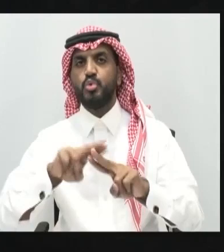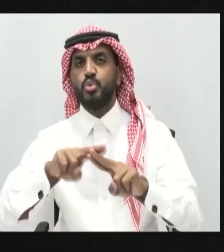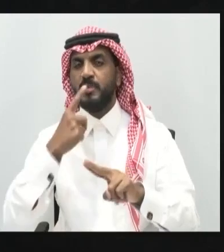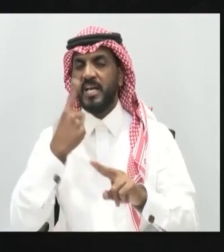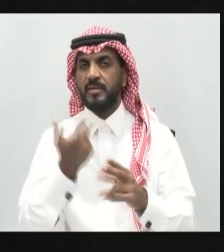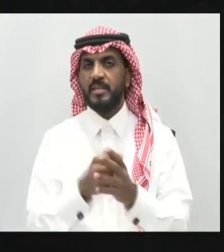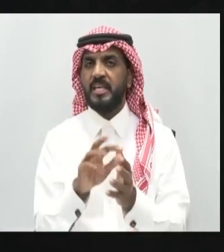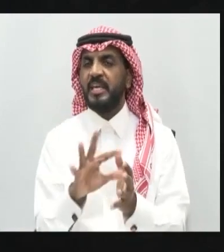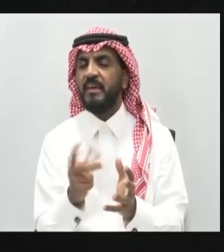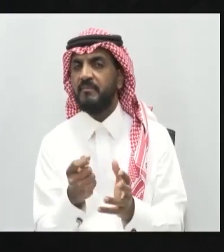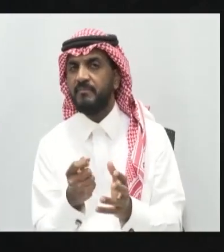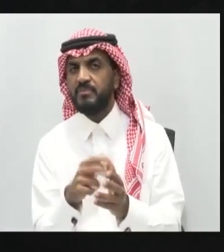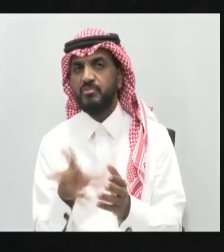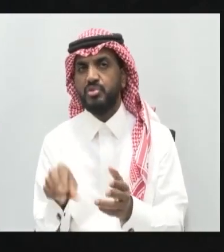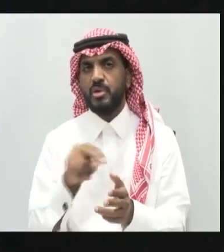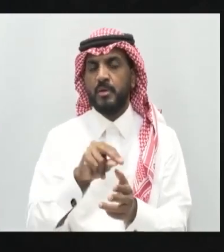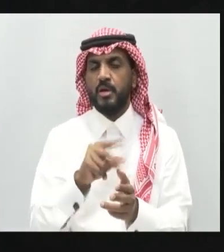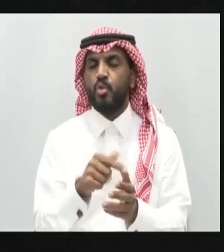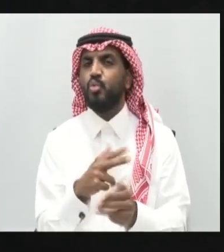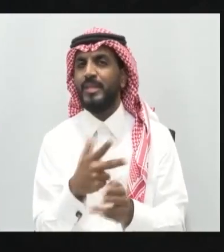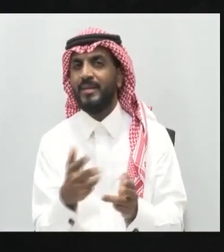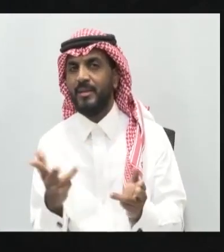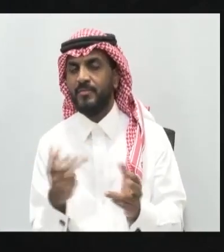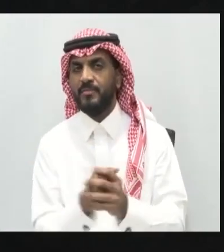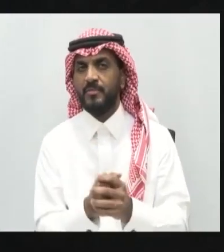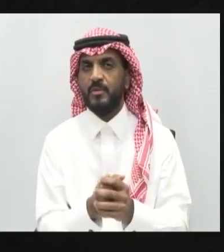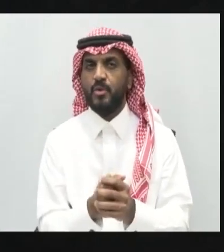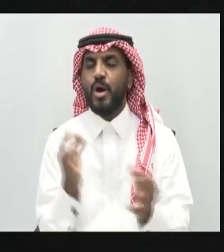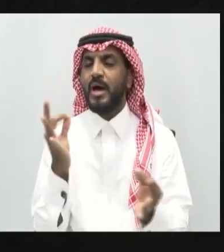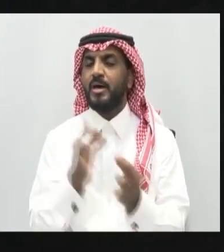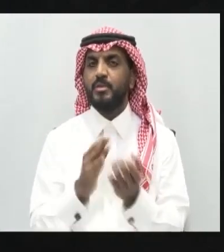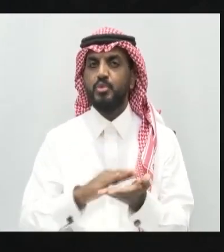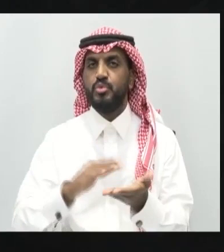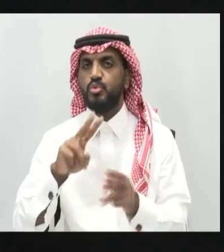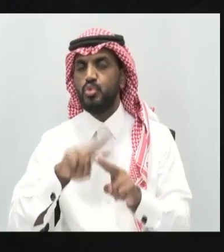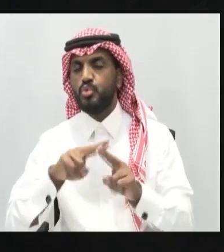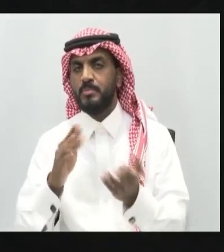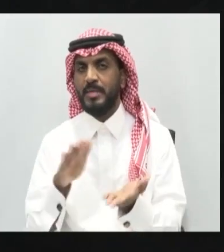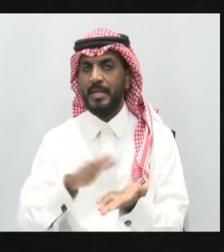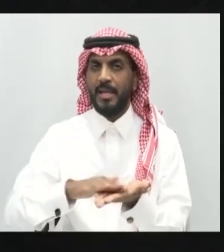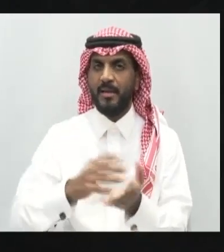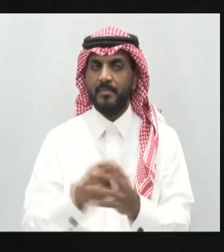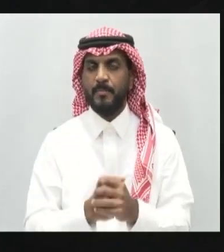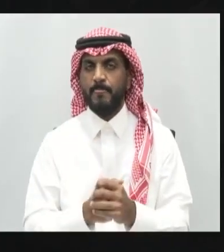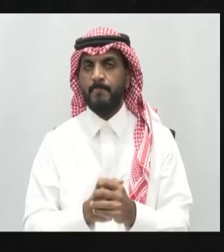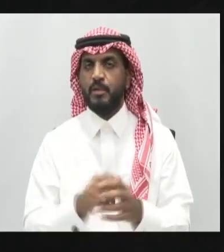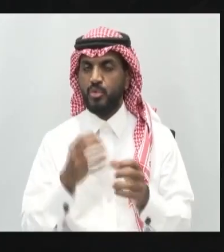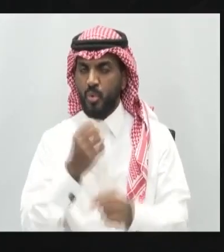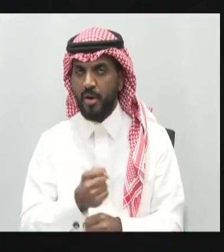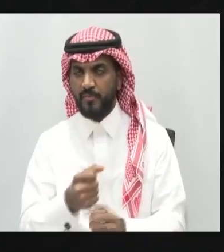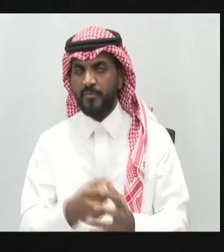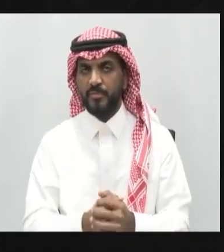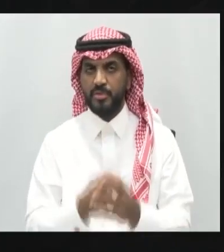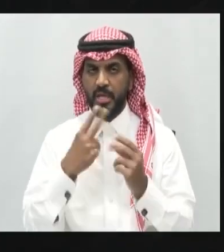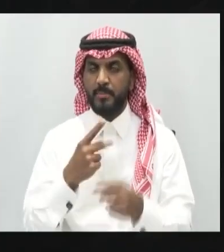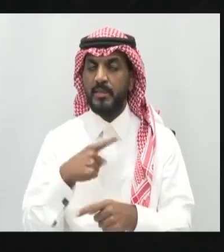كيف تتشابه وكيف تختلف واقرب النجوم الينا الى هنا نتوقف يا احبتي وان